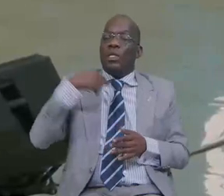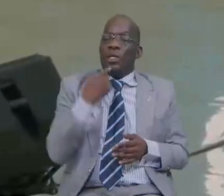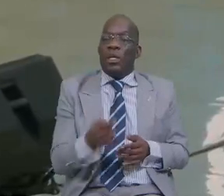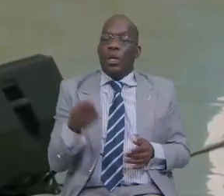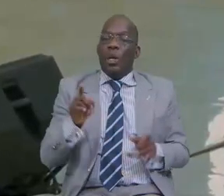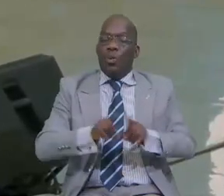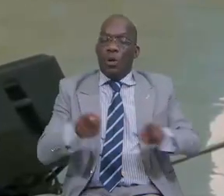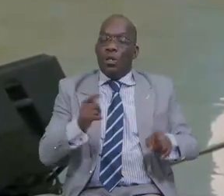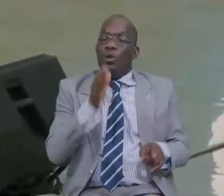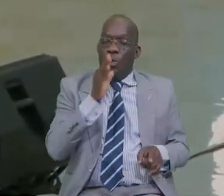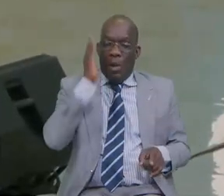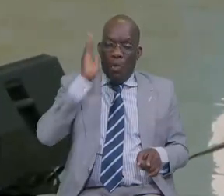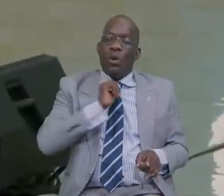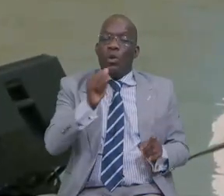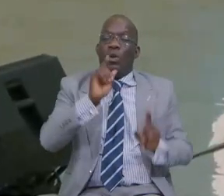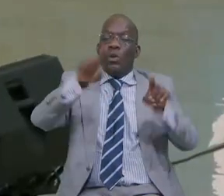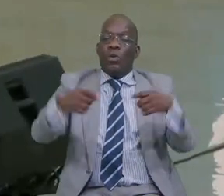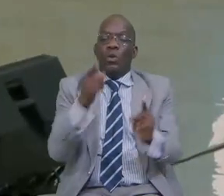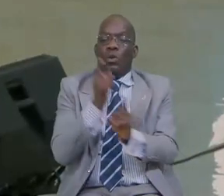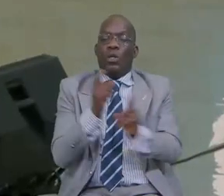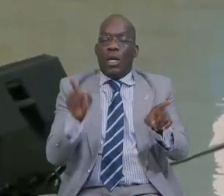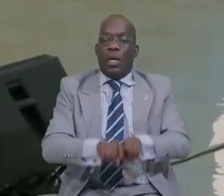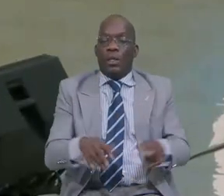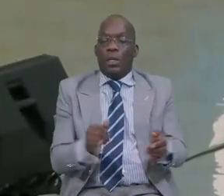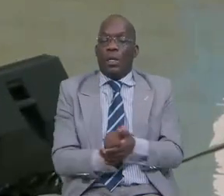Mais la femme n'acceptait pas.